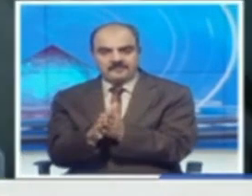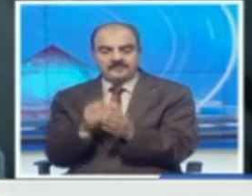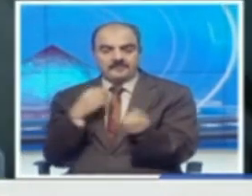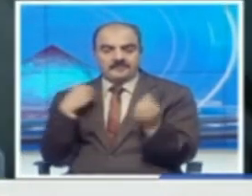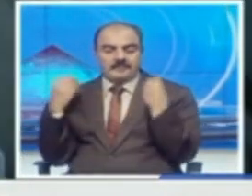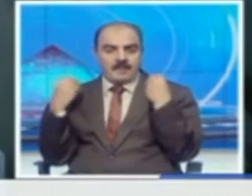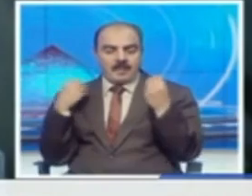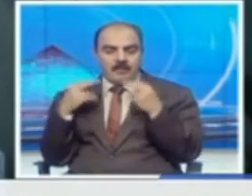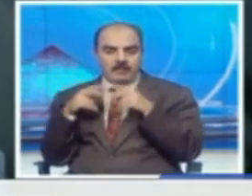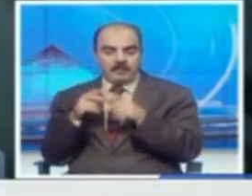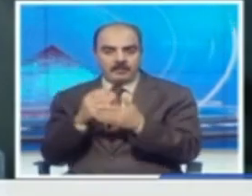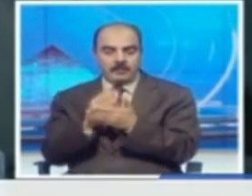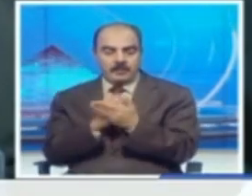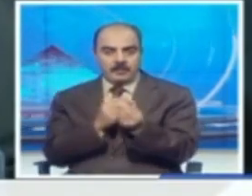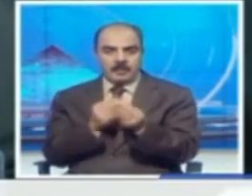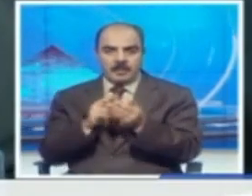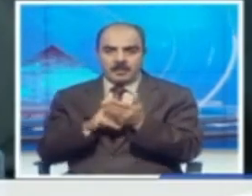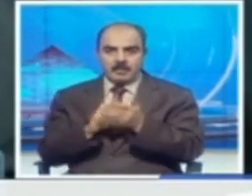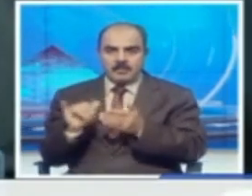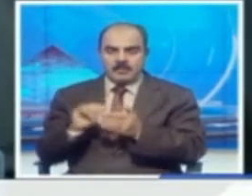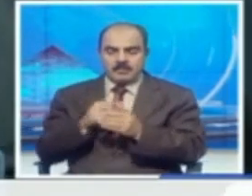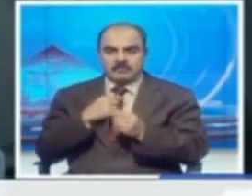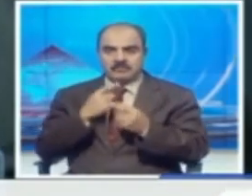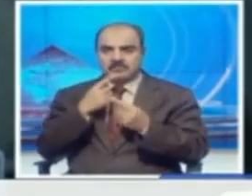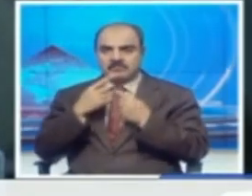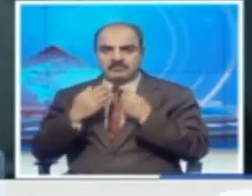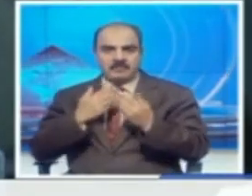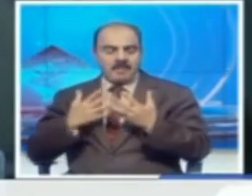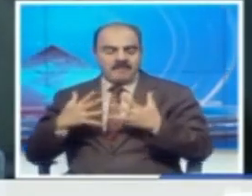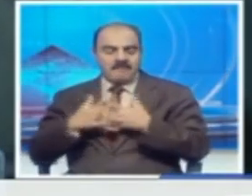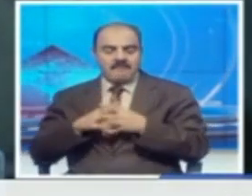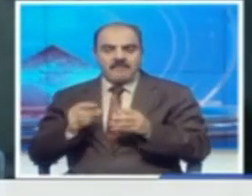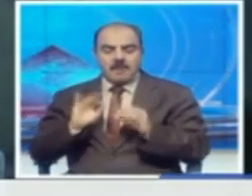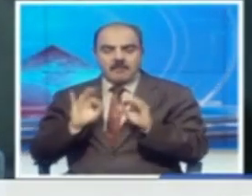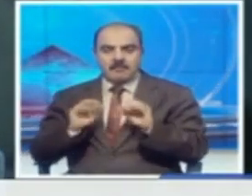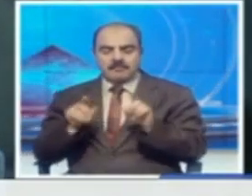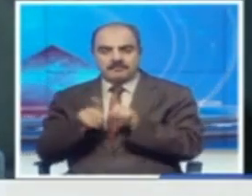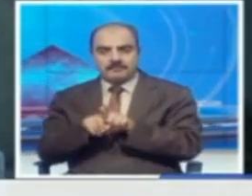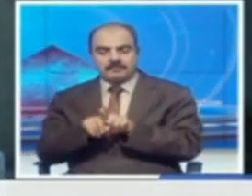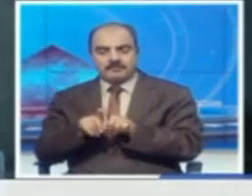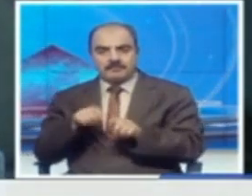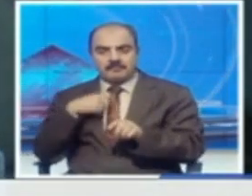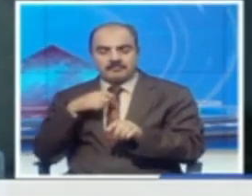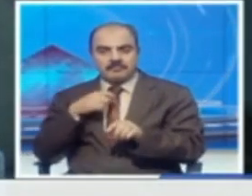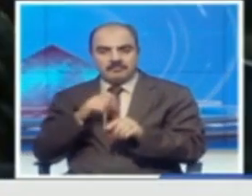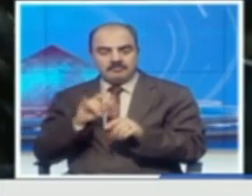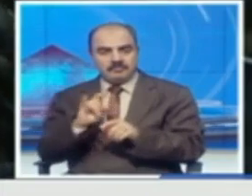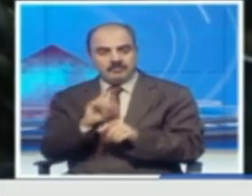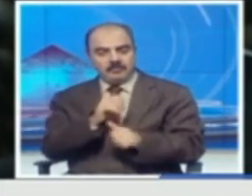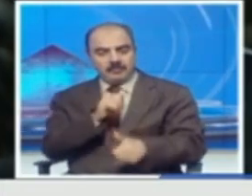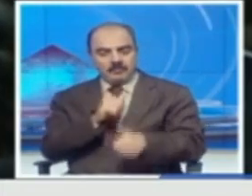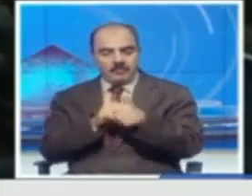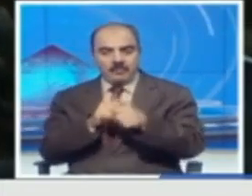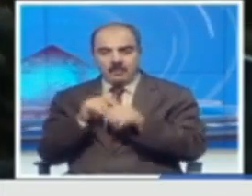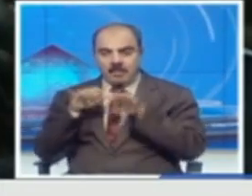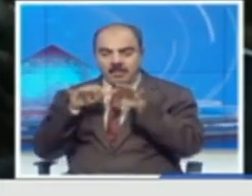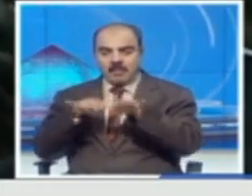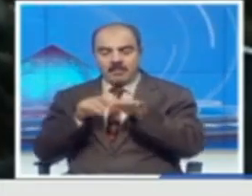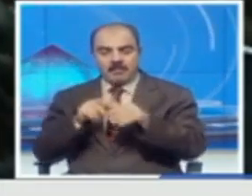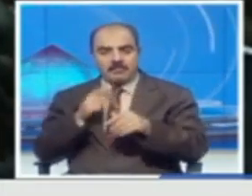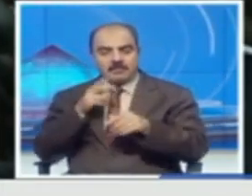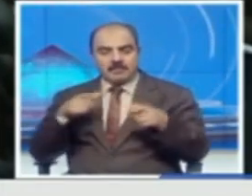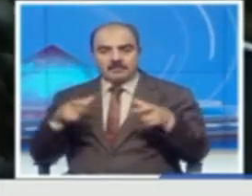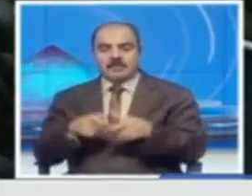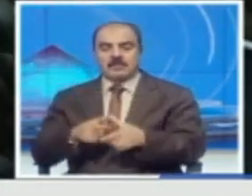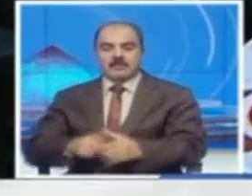للرياضيين ودعم الكيانات صديقة البيئة أهم ما أكد عليه رئيس هيئة الرقابة المالية خلال